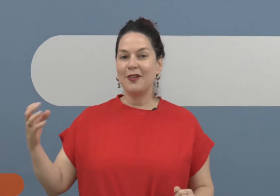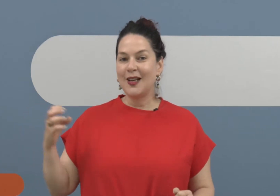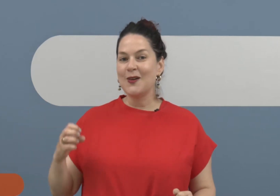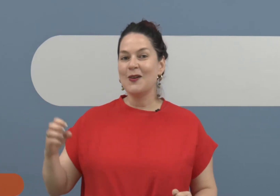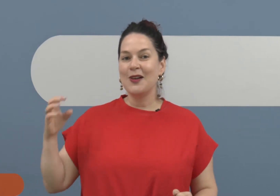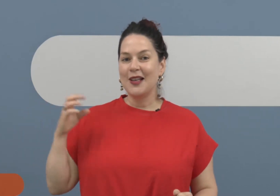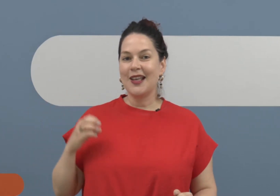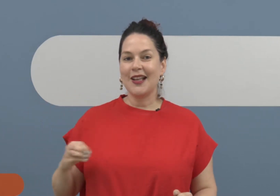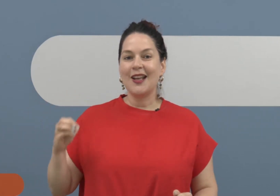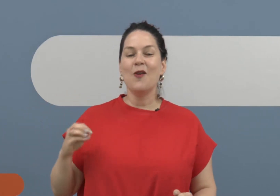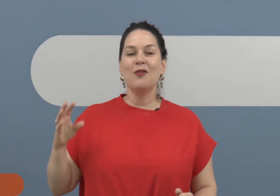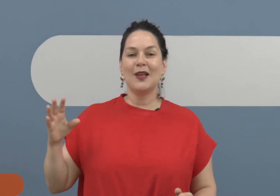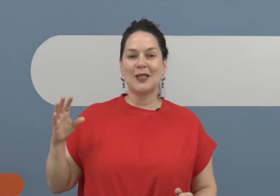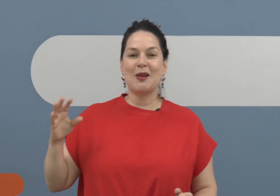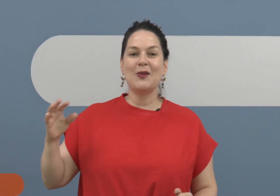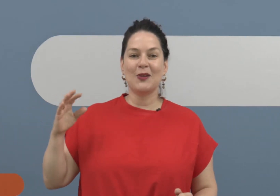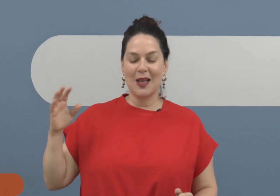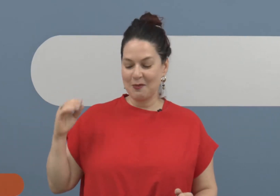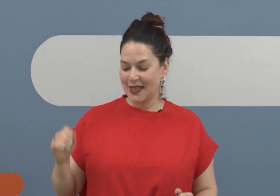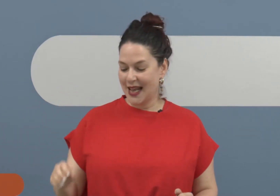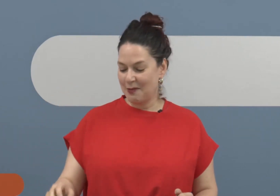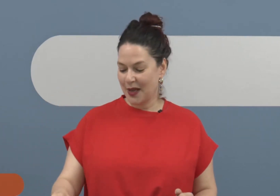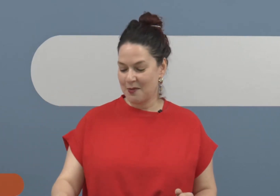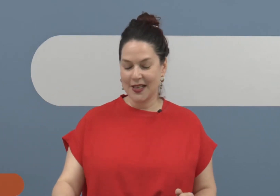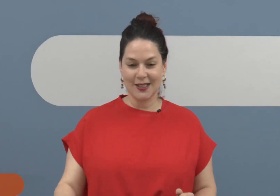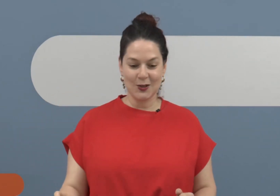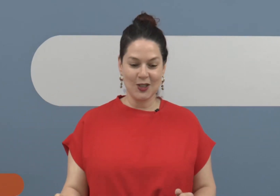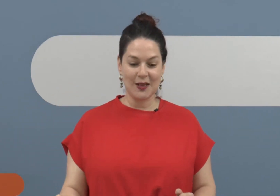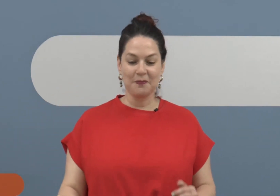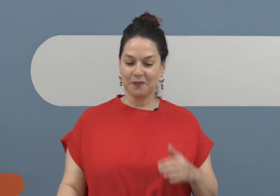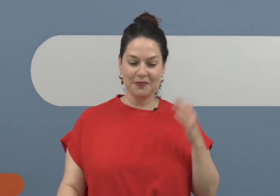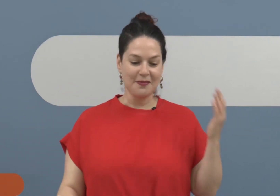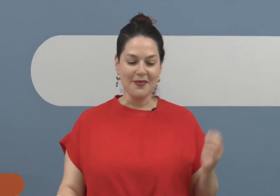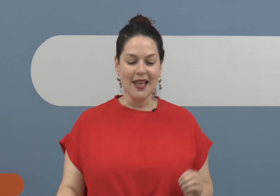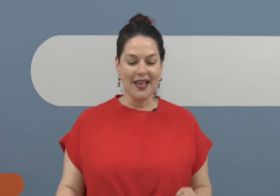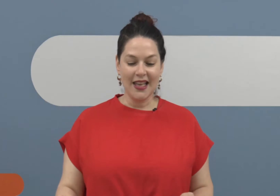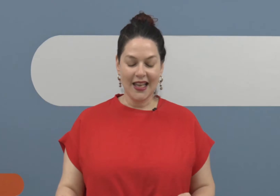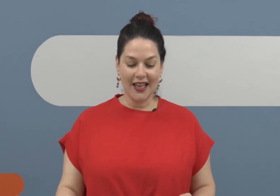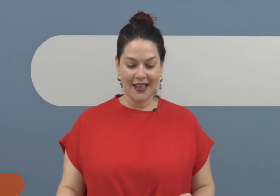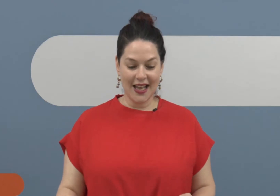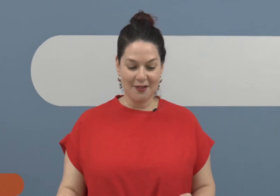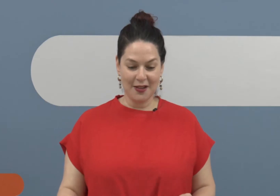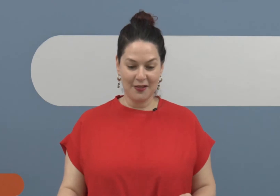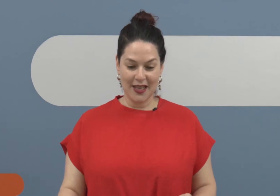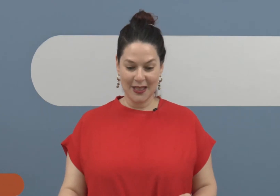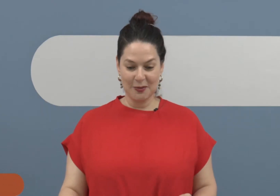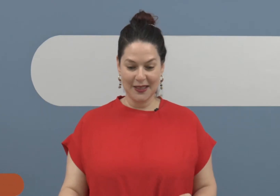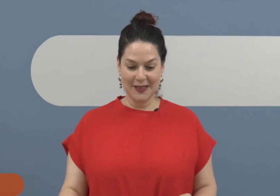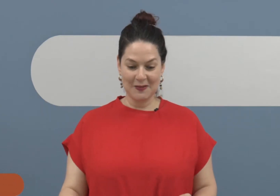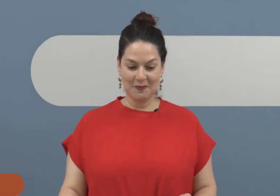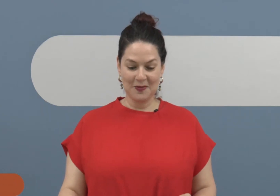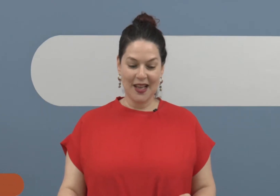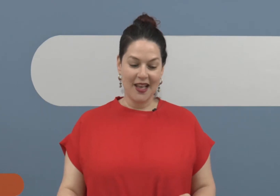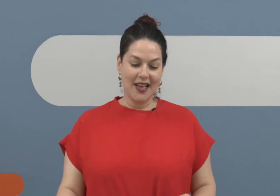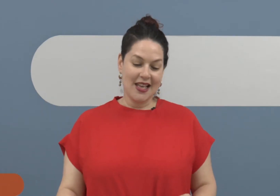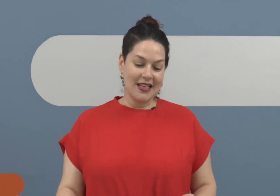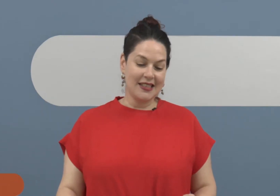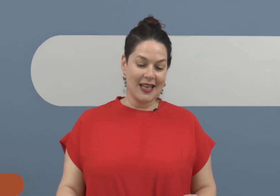אלים, ולא לעוף על עצמנו יותר מדי ברמה כזאת של חטא הגאווה